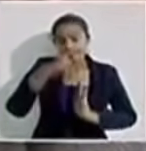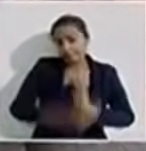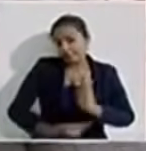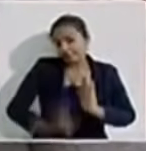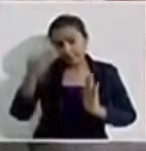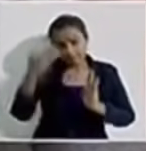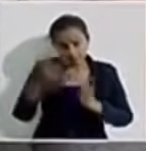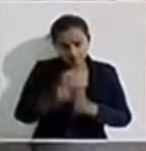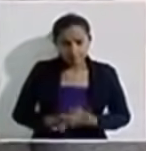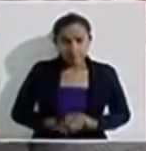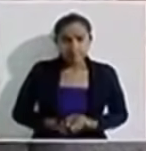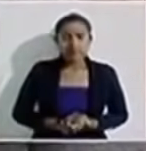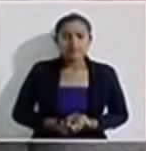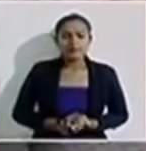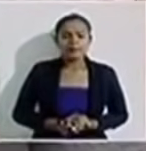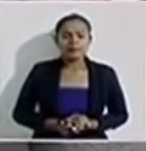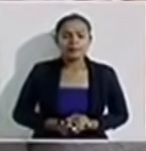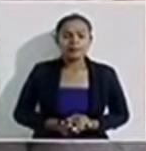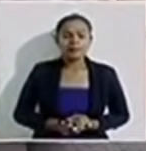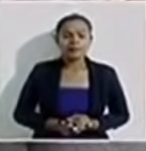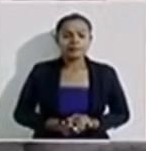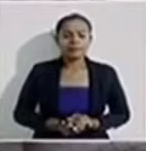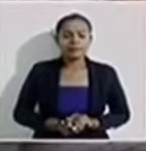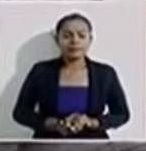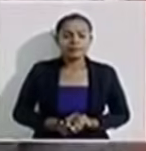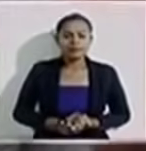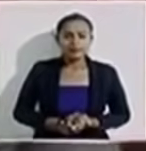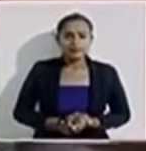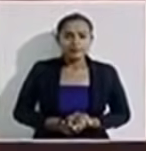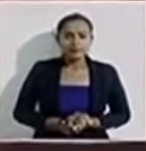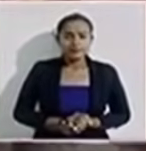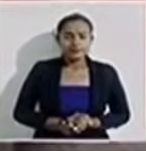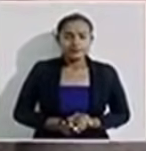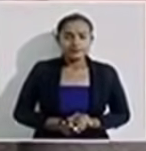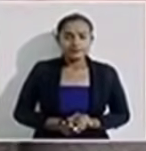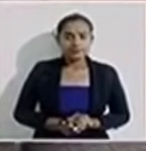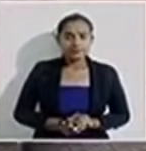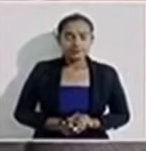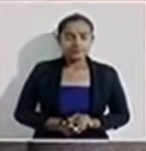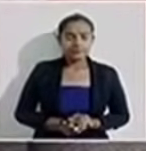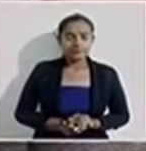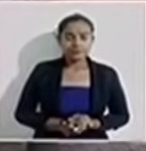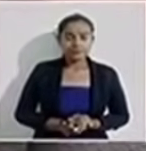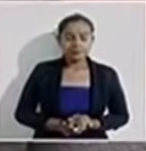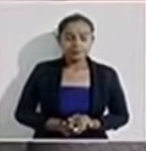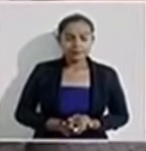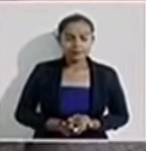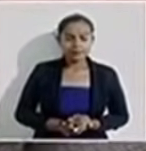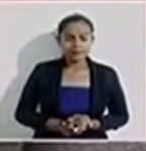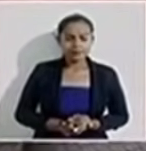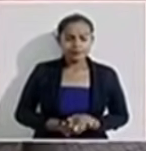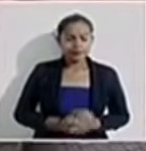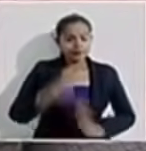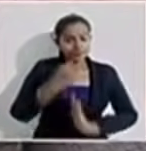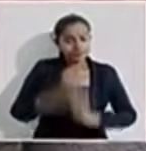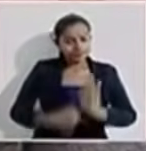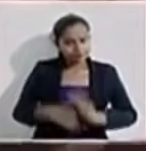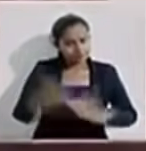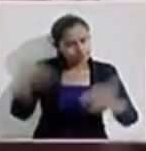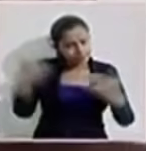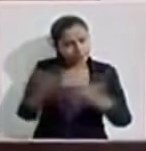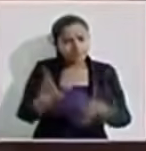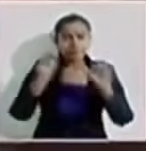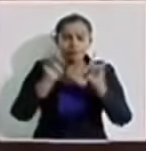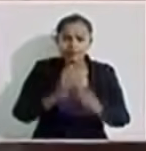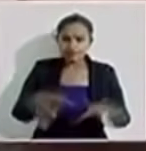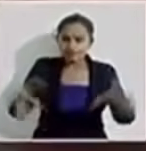Lankaව එදා සිටම නොබැදී ප්‍රතිපත්තියක් අනුගමනය කරපු රටක්. Sri Lanka has always followed a non-aligned policy. However, we can